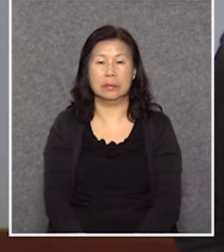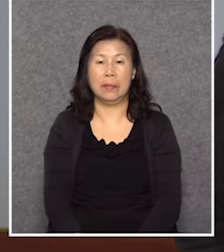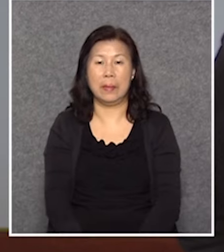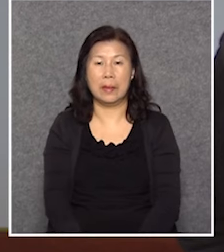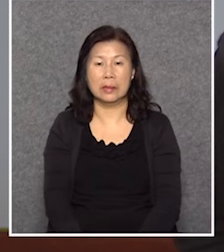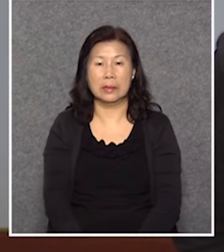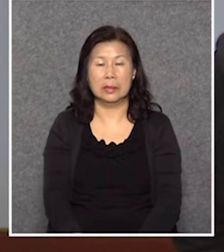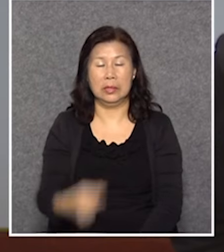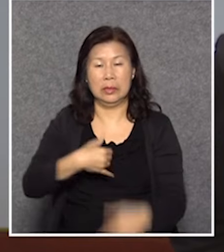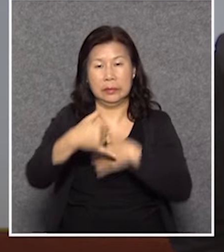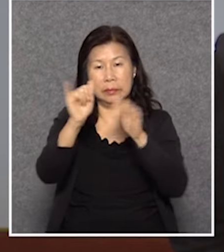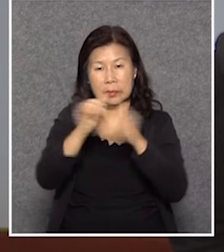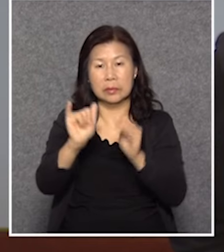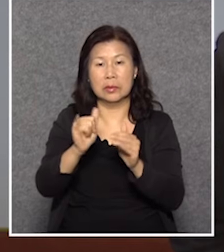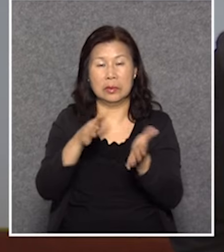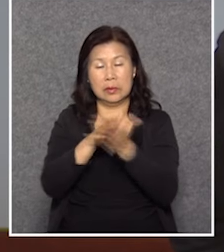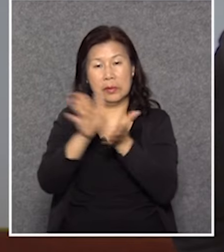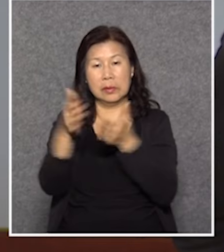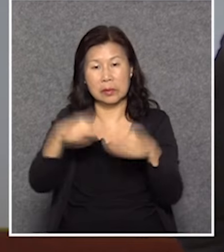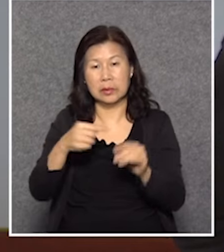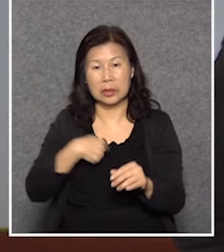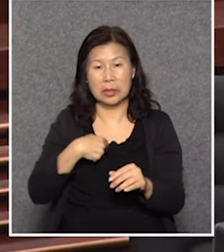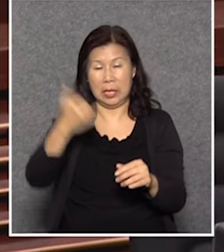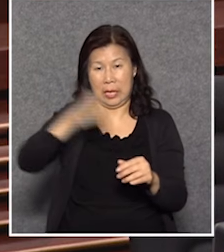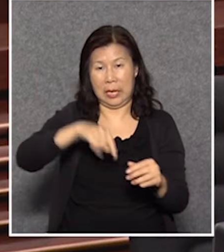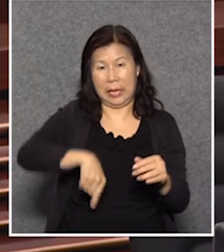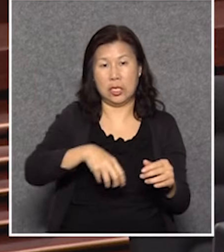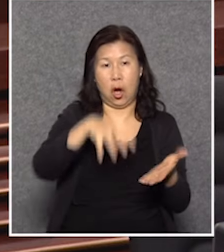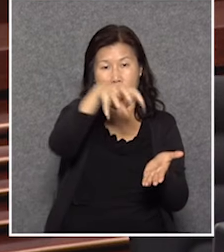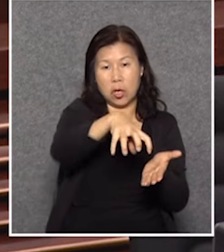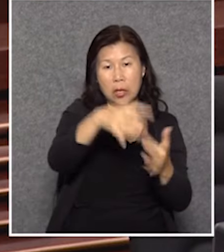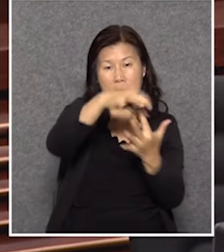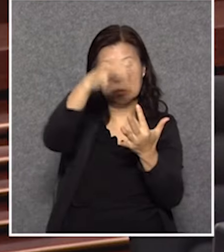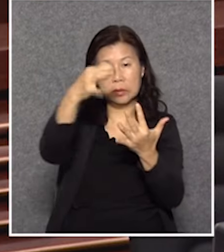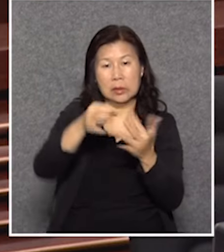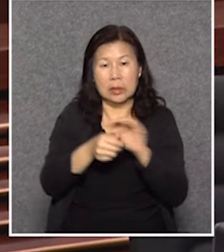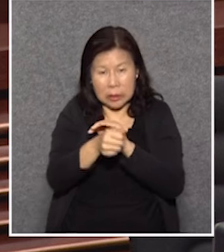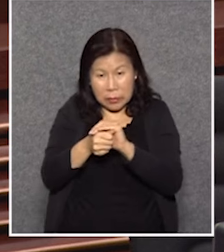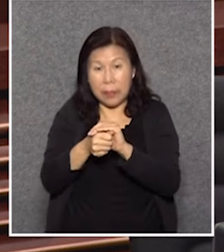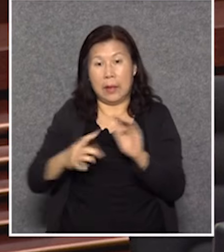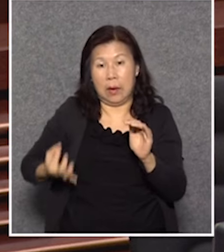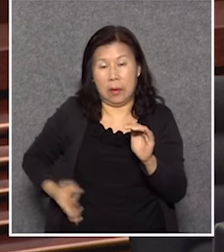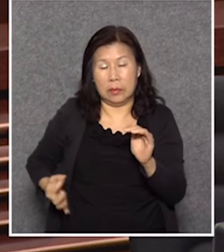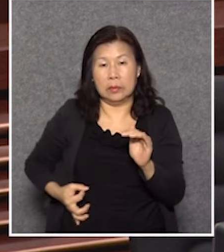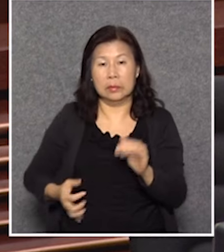淘汰我嘛，嚟我區選啊！冇匿喺保險界喺